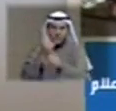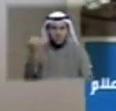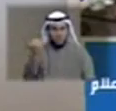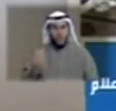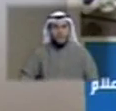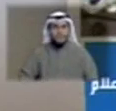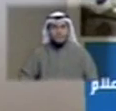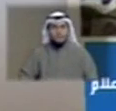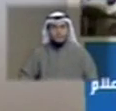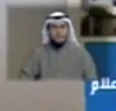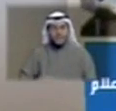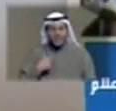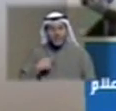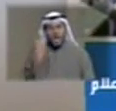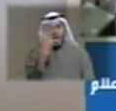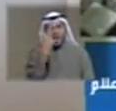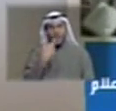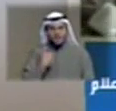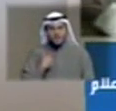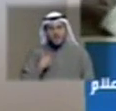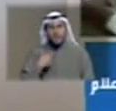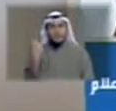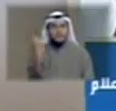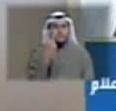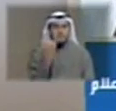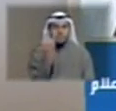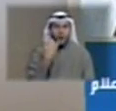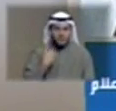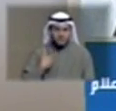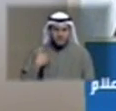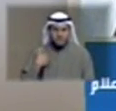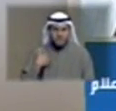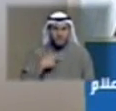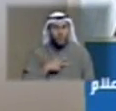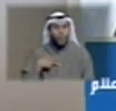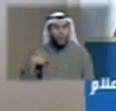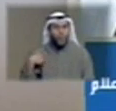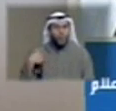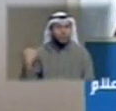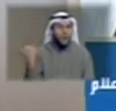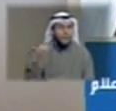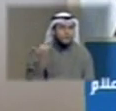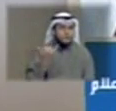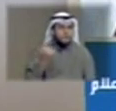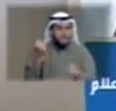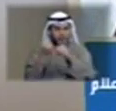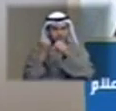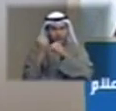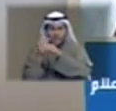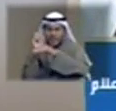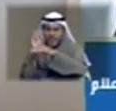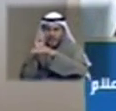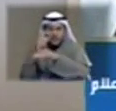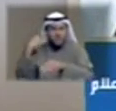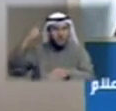من منطلقين صالح. المنطلق الأول هو التعريف بالإجراءات الحكومية التي تصب في الهدر